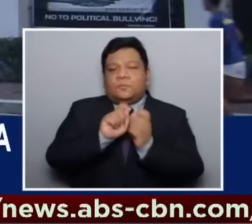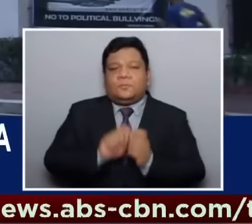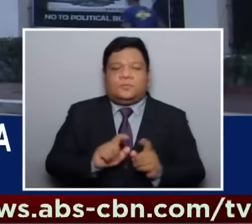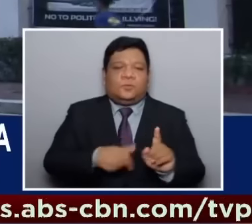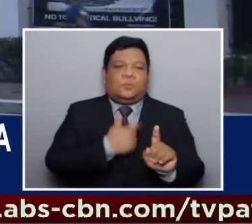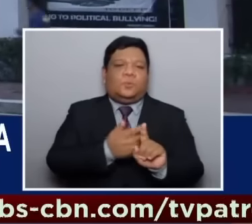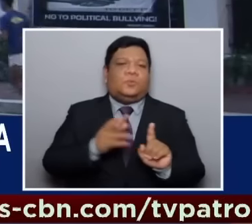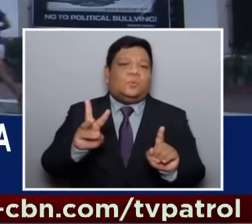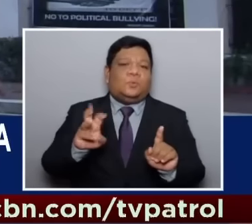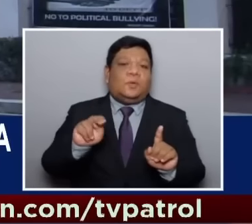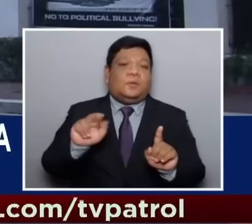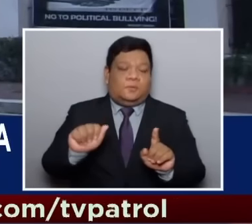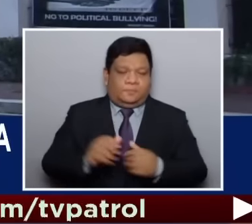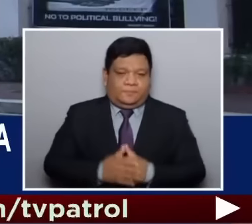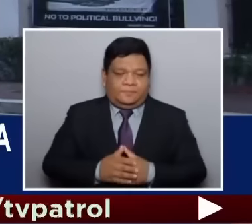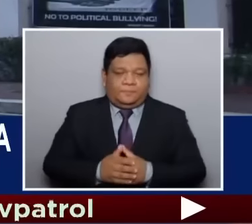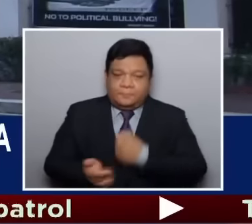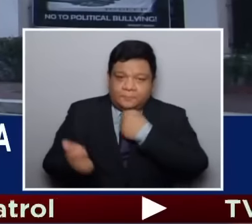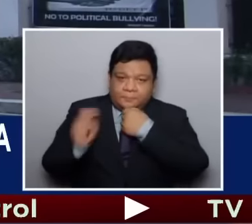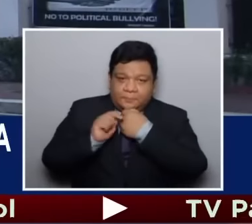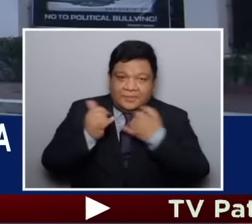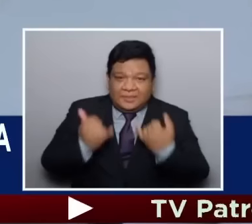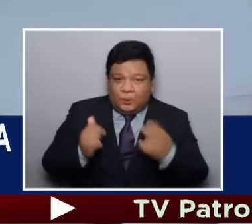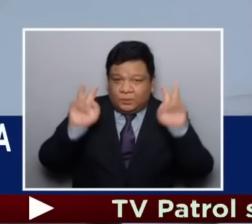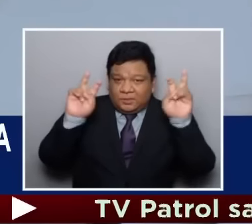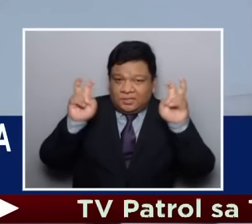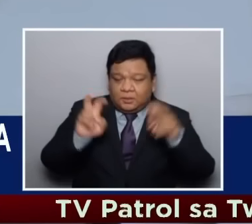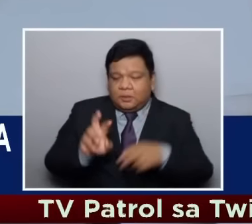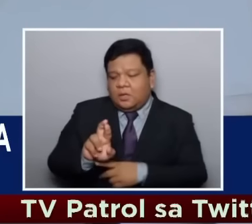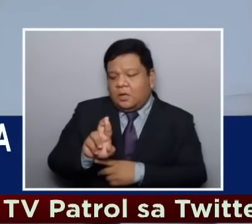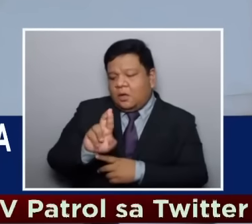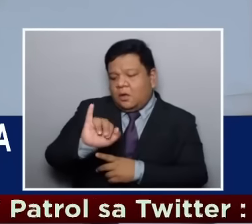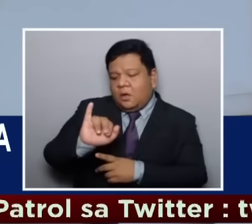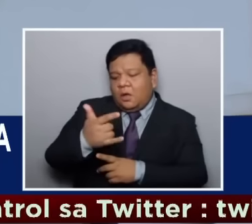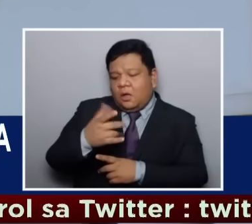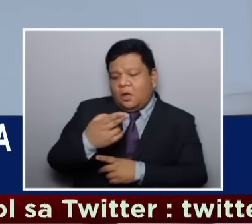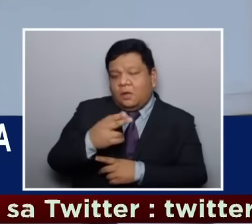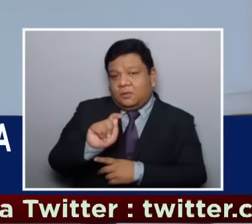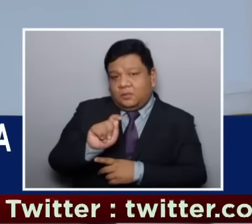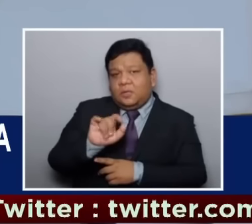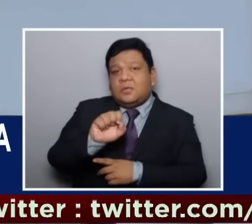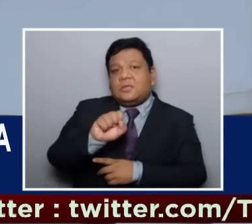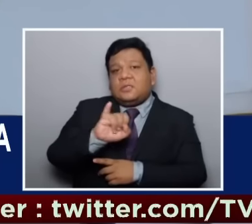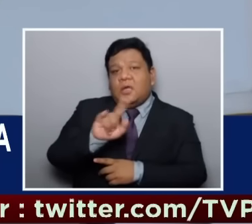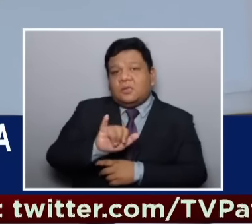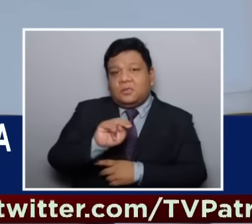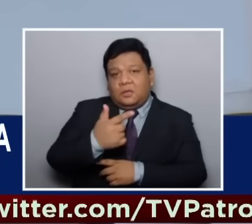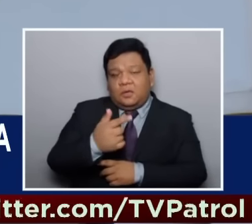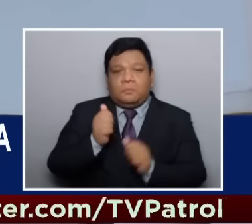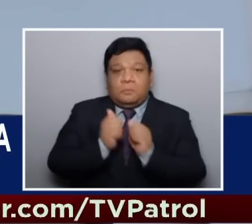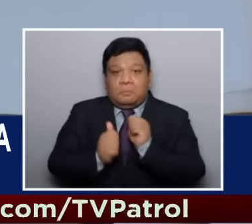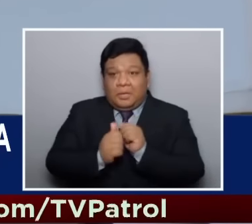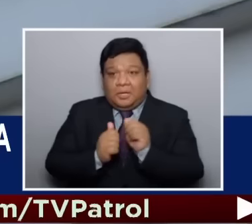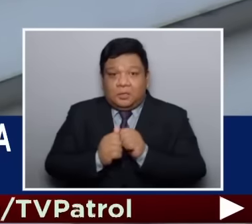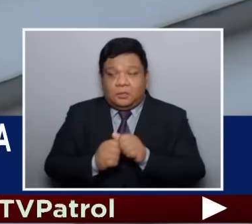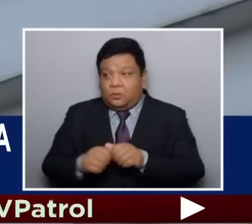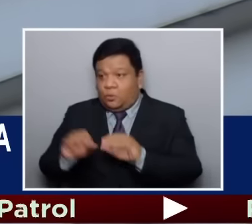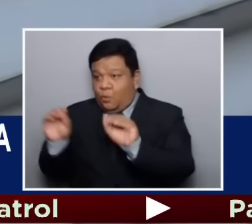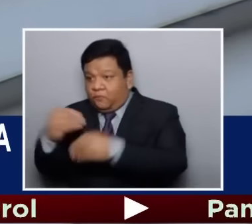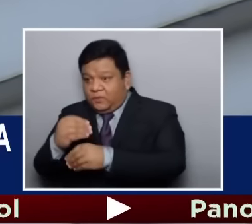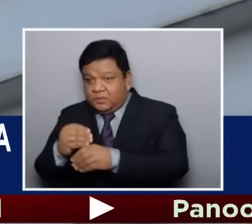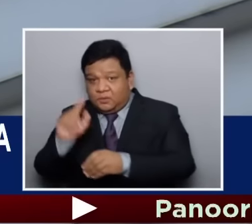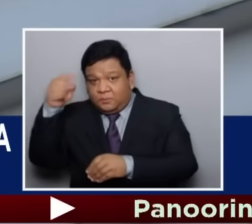Pinag-uusapan ngayon ang right-sizing o ang balak na bawasan ang mga tanggapan at kawanin ng gobyerno na magkakapareho ang trabaho.